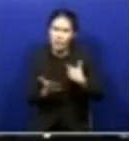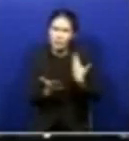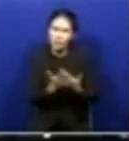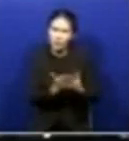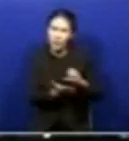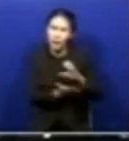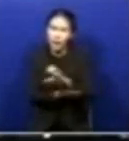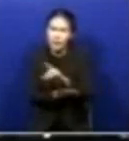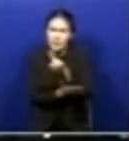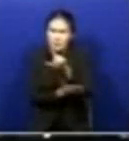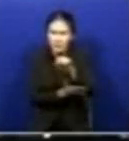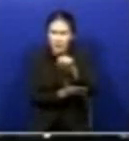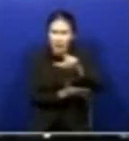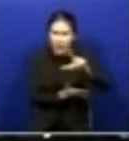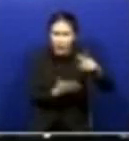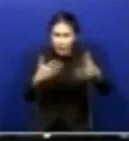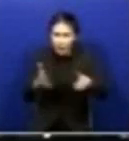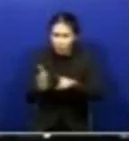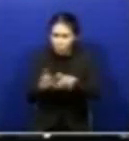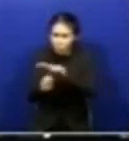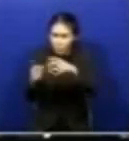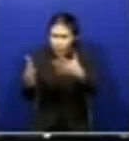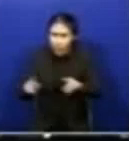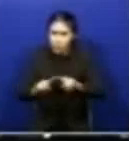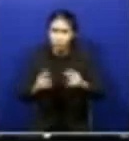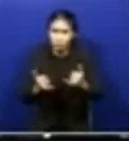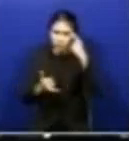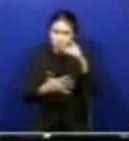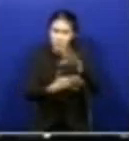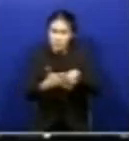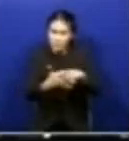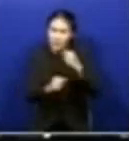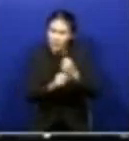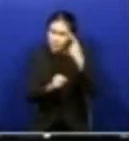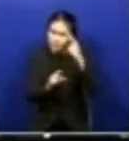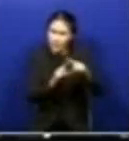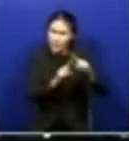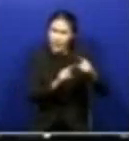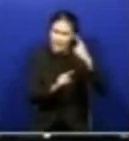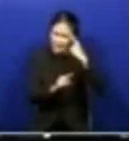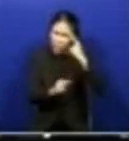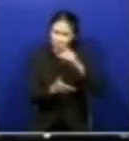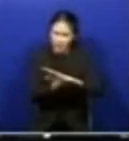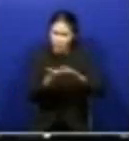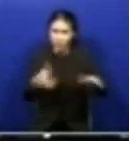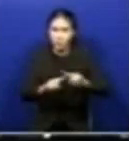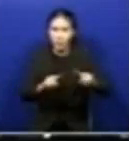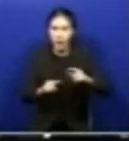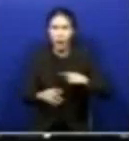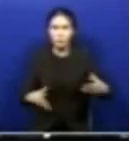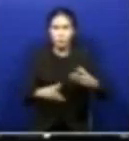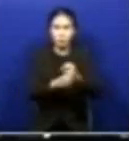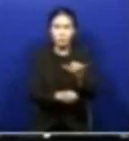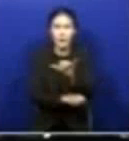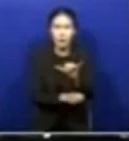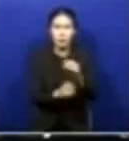ไอ้ตรงนี้ผมเข้าใจว่าน่าจะมีงานเกิดขึ้นแล้ววันนี้มีแผนการรองรับเรียบร้อยแล้วพ.ร.บ.ฉ